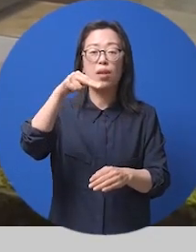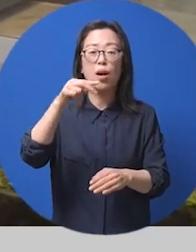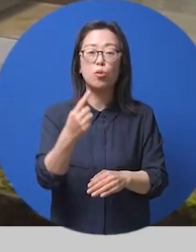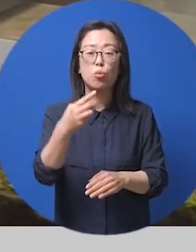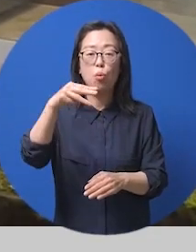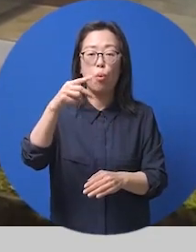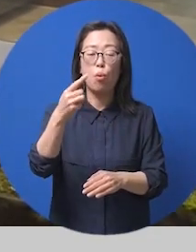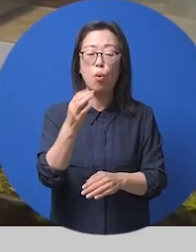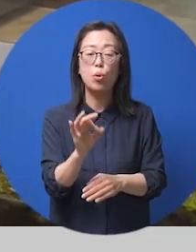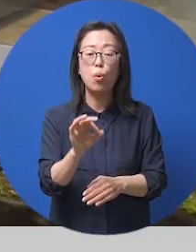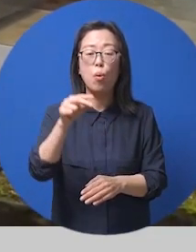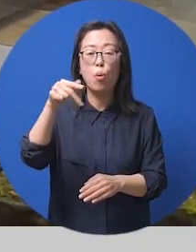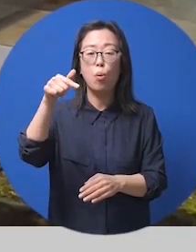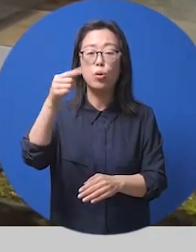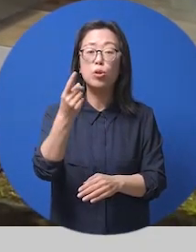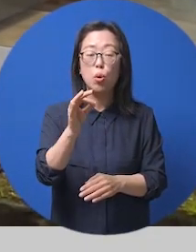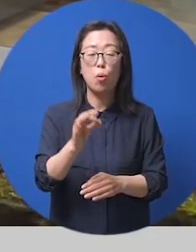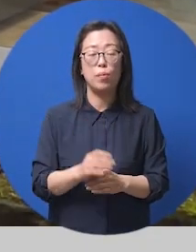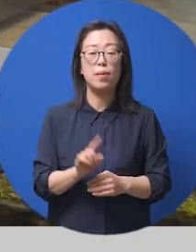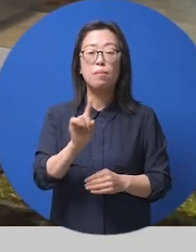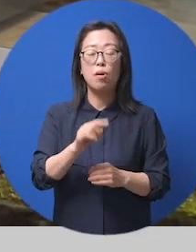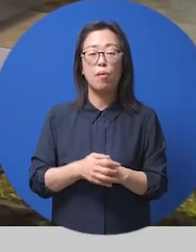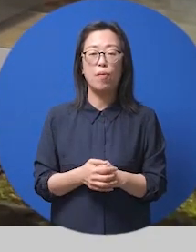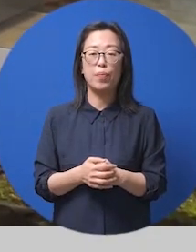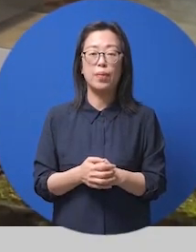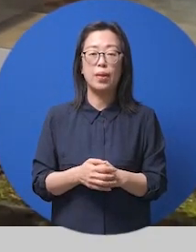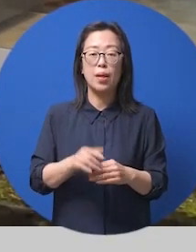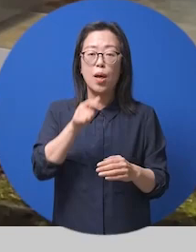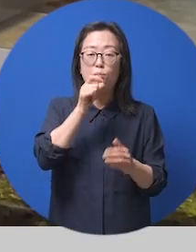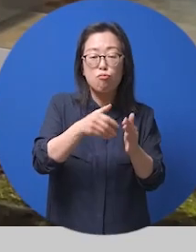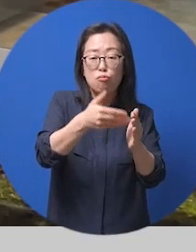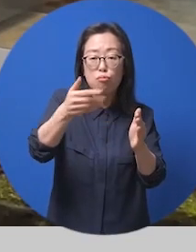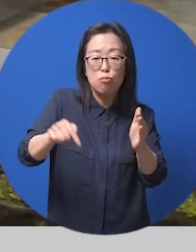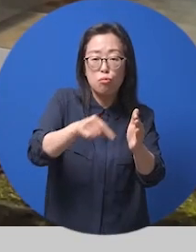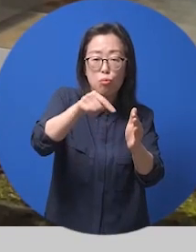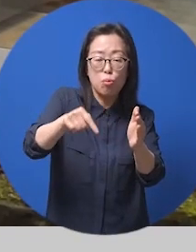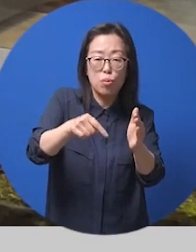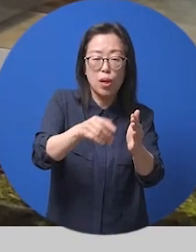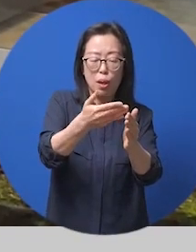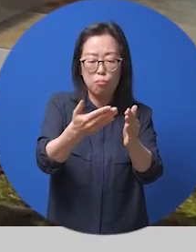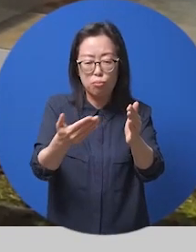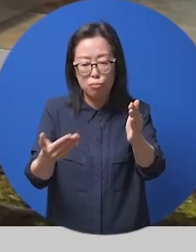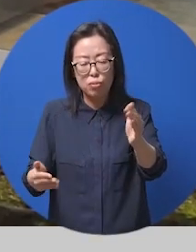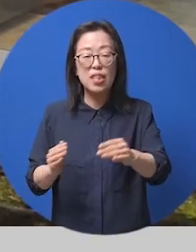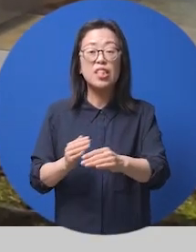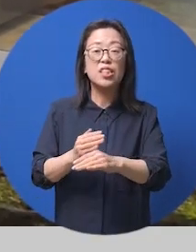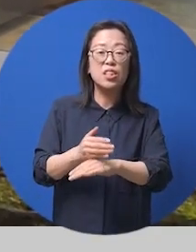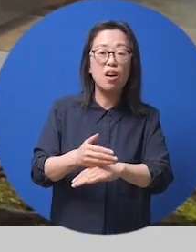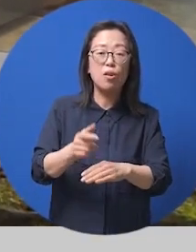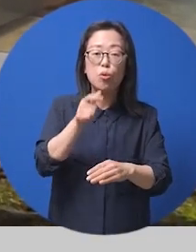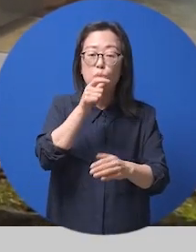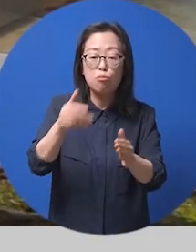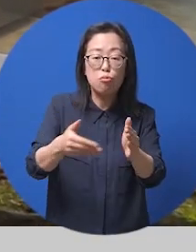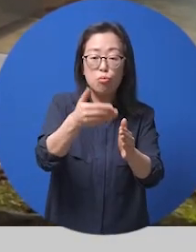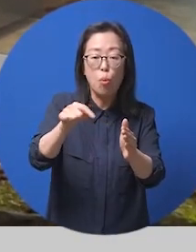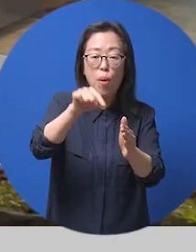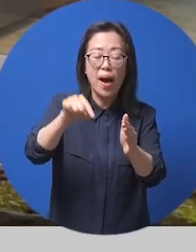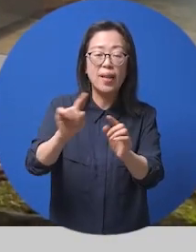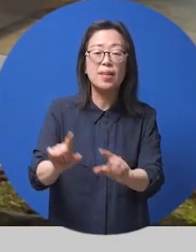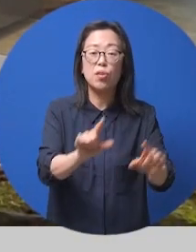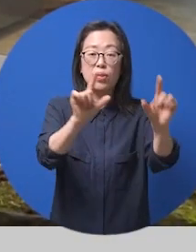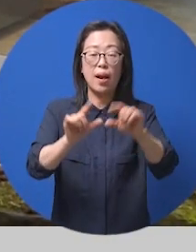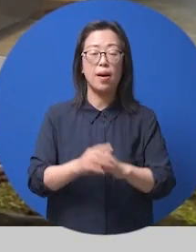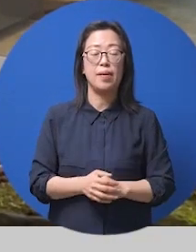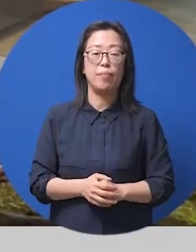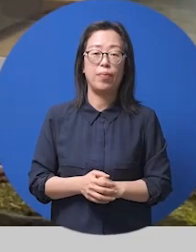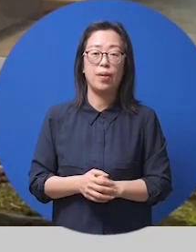대해서 알아보도록 하겠습니다. 이러한 도롱뇽들은 웅덩이나 습지처럼 물의 흐름이 느리거나 정체되어 있는 곳에서 서식하는 것이